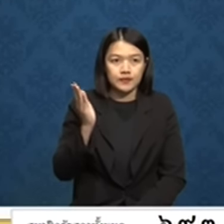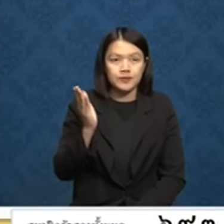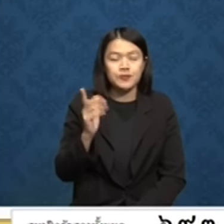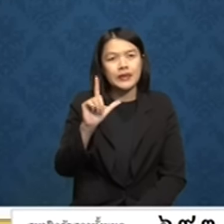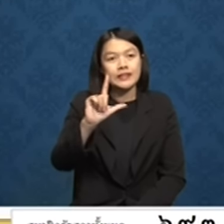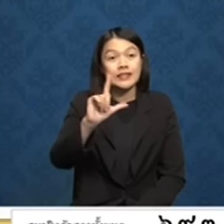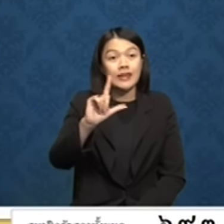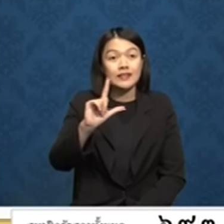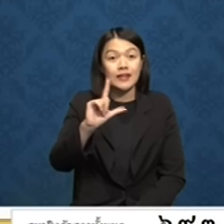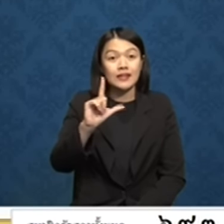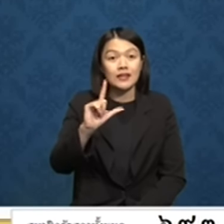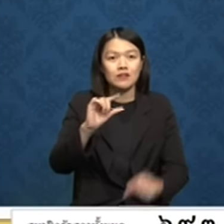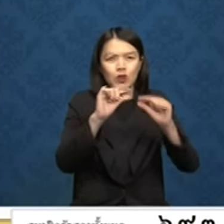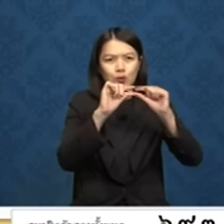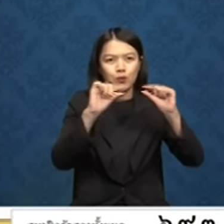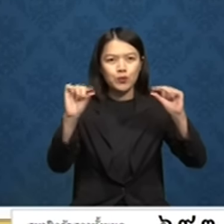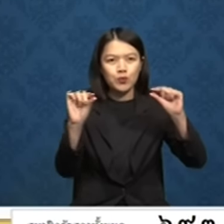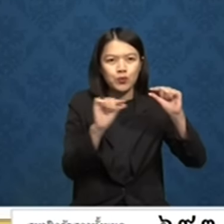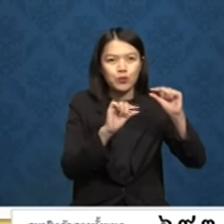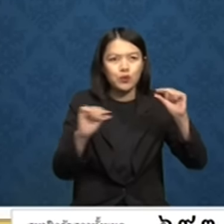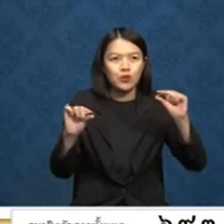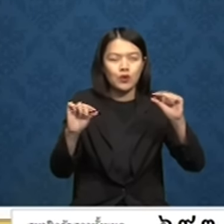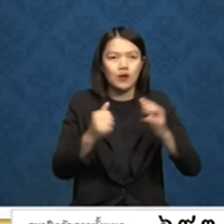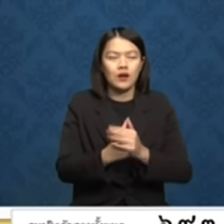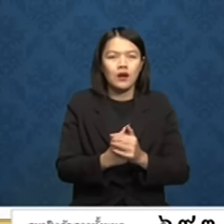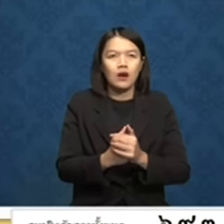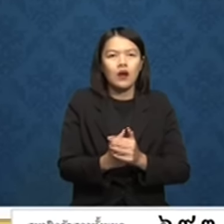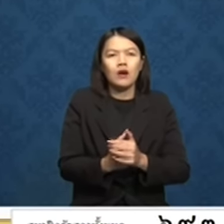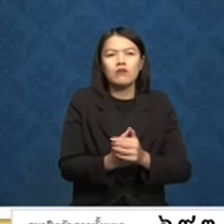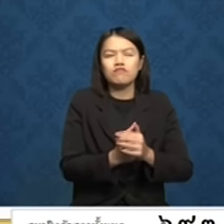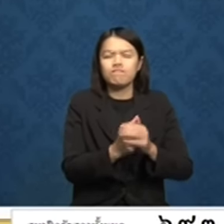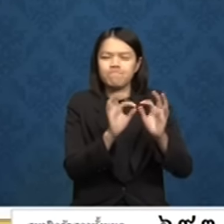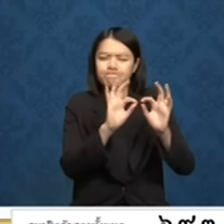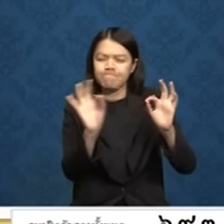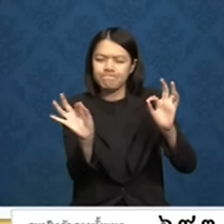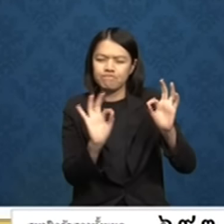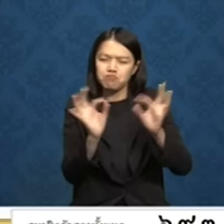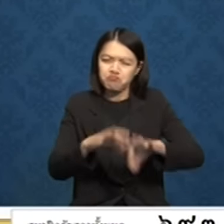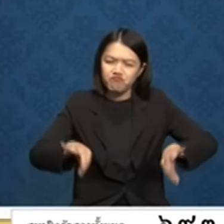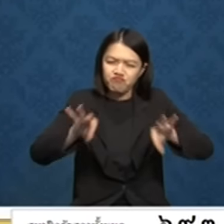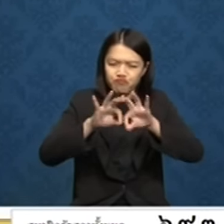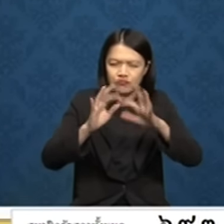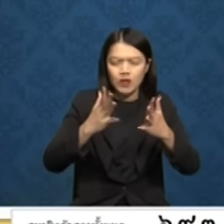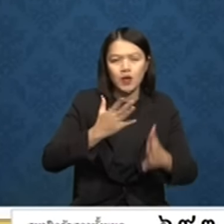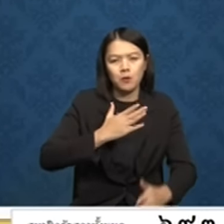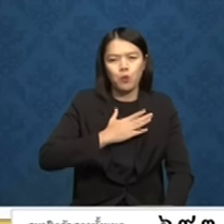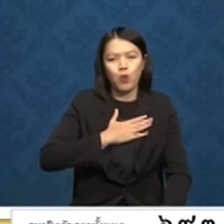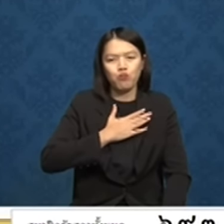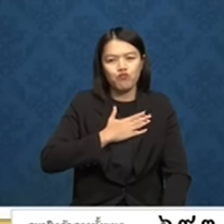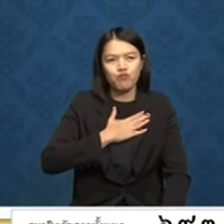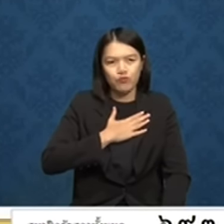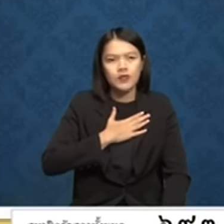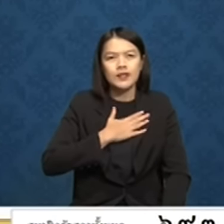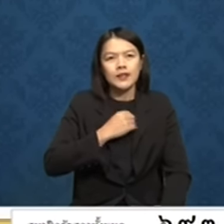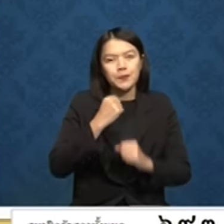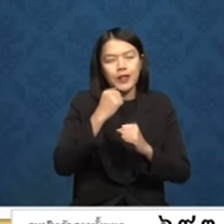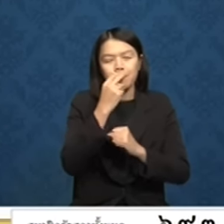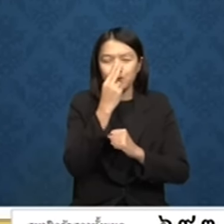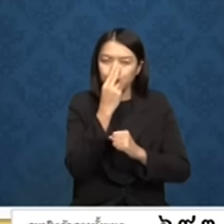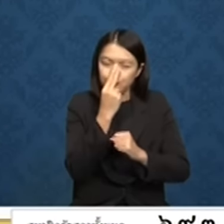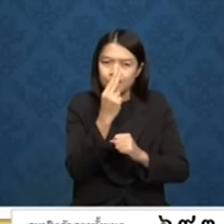หลืองมาเลยครับท่านประธานครับบางคนบอกว่ามันเป็นแค่ประโยคเดียวดูเหมือนจะไม่ให้ความสำคัญแต่สำหรับผมก็จะพยายามมองโล